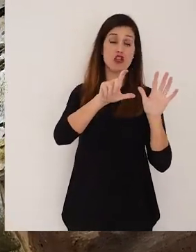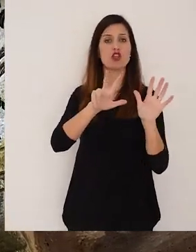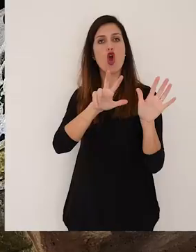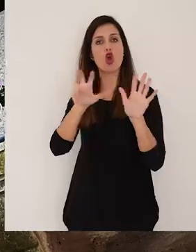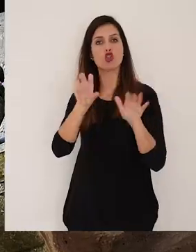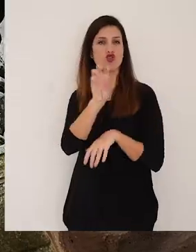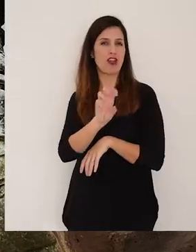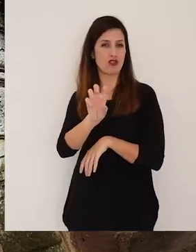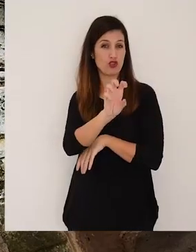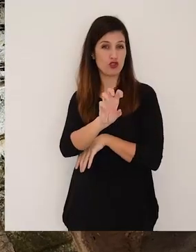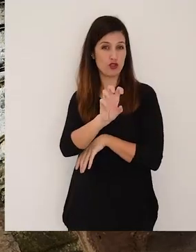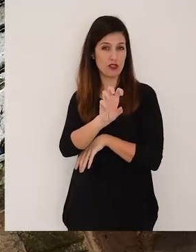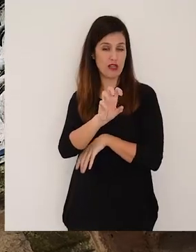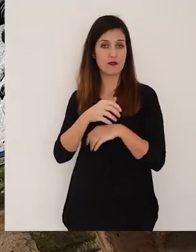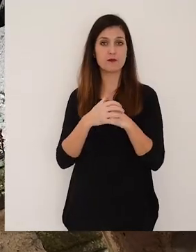l'800.